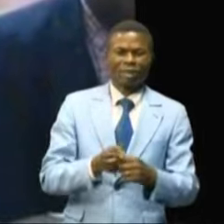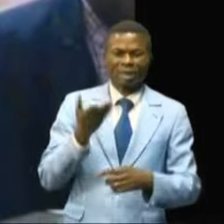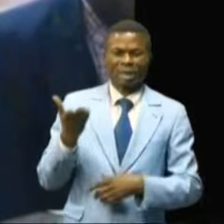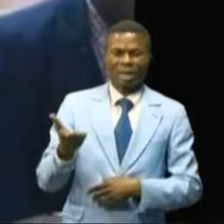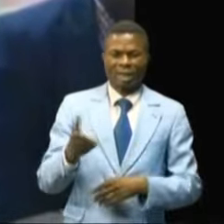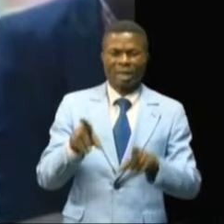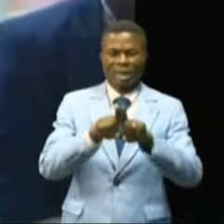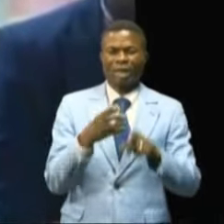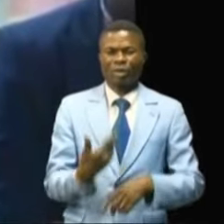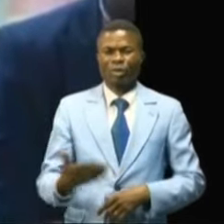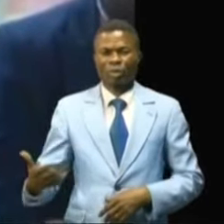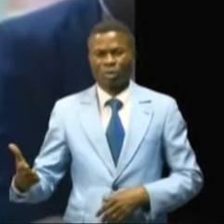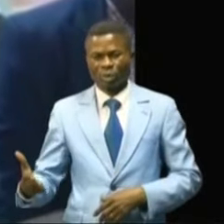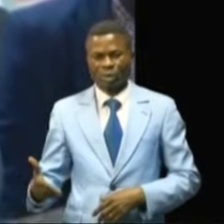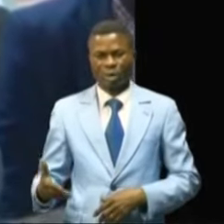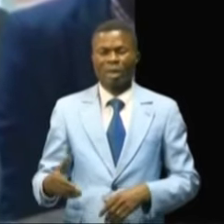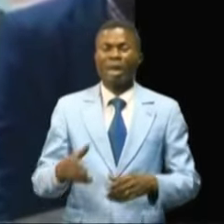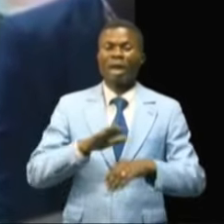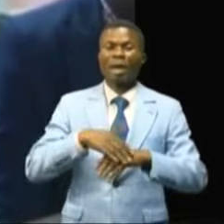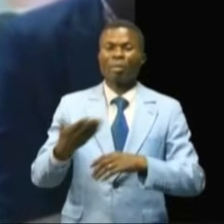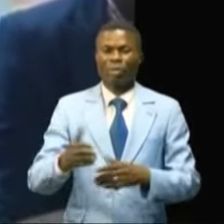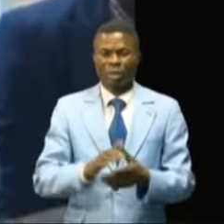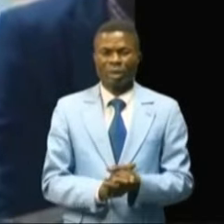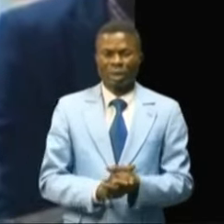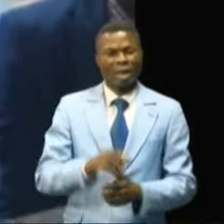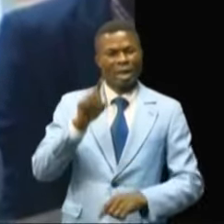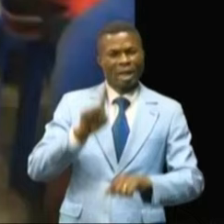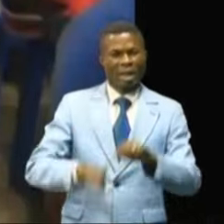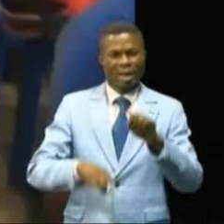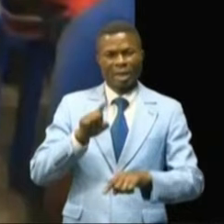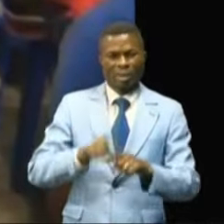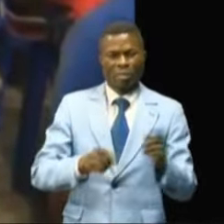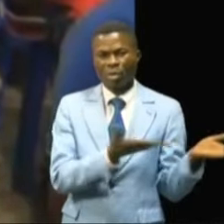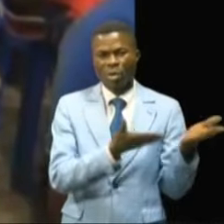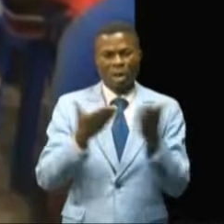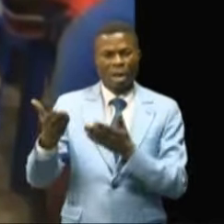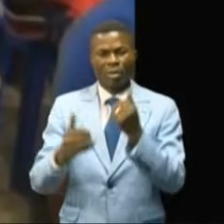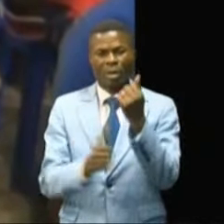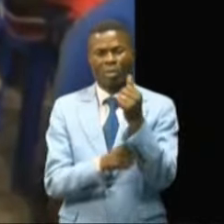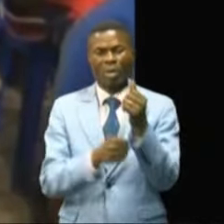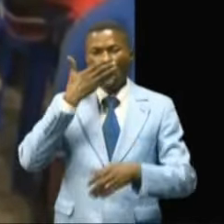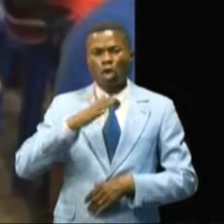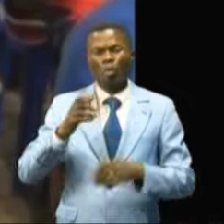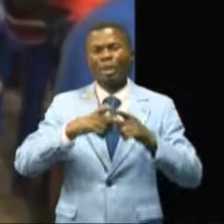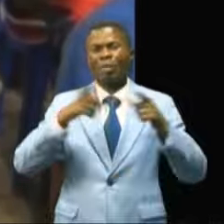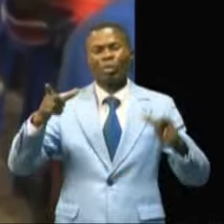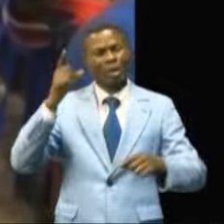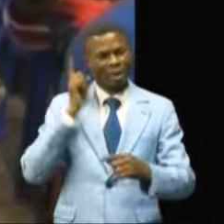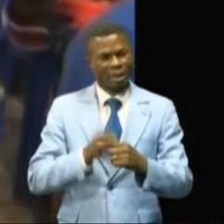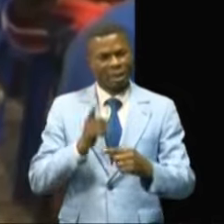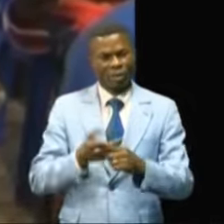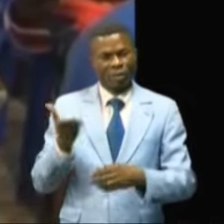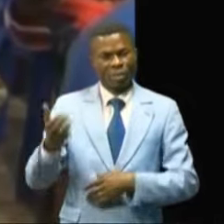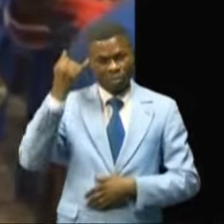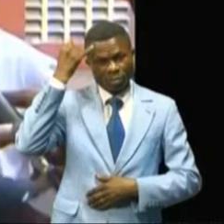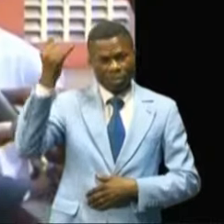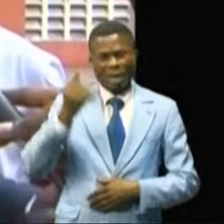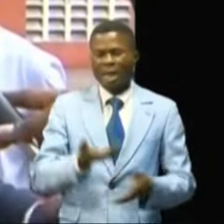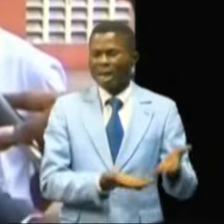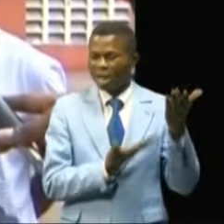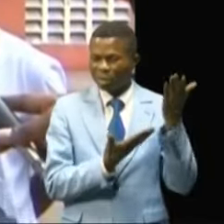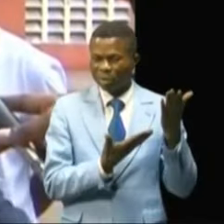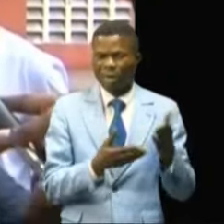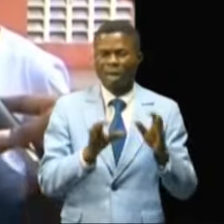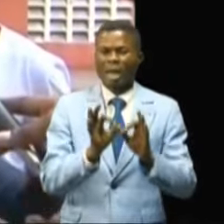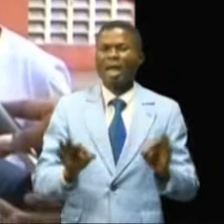et des biens, avec comme conséquence l'impossibilité d'acheminer les malades vers les grands hôpitaux. C'est une initiative très capitale et